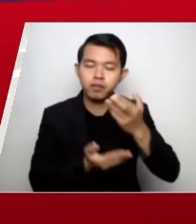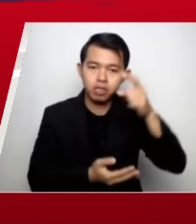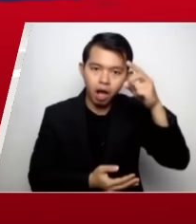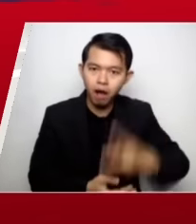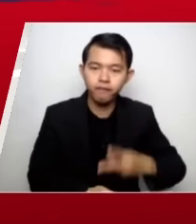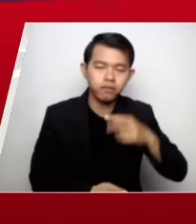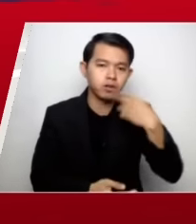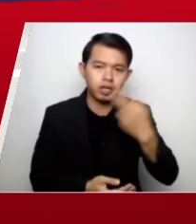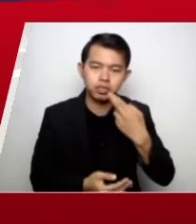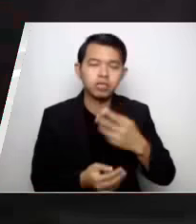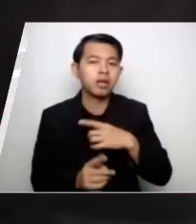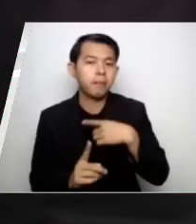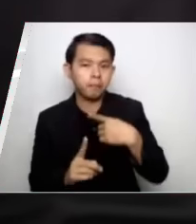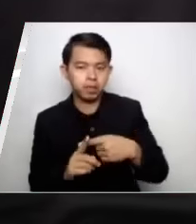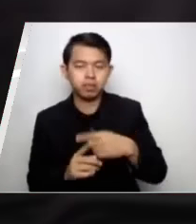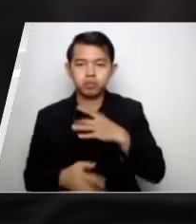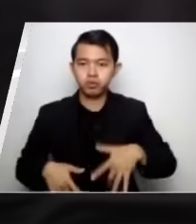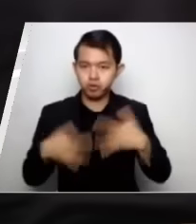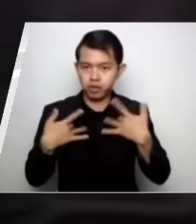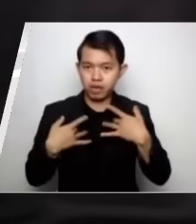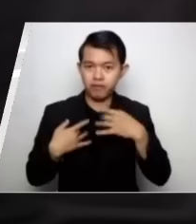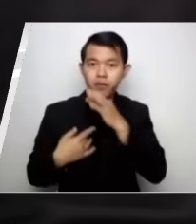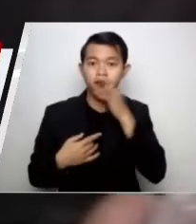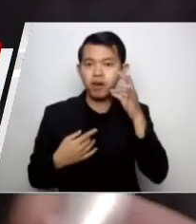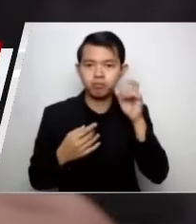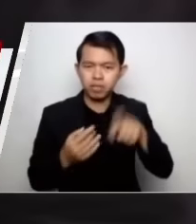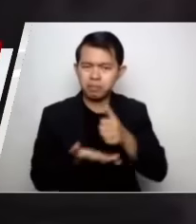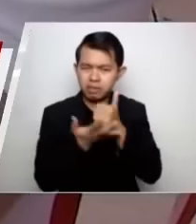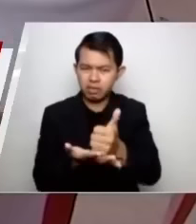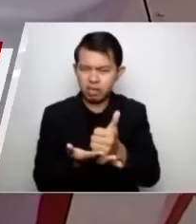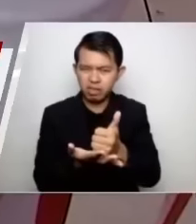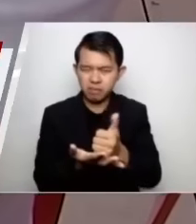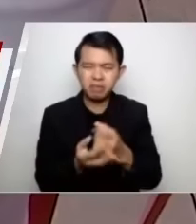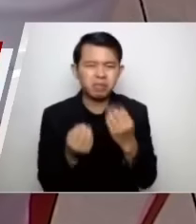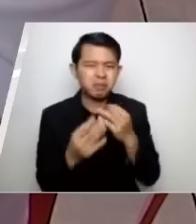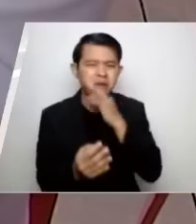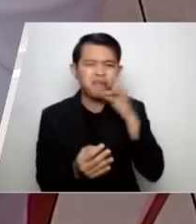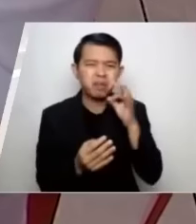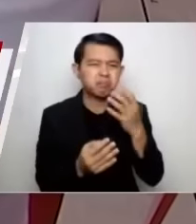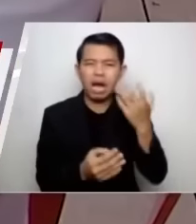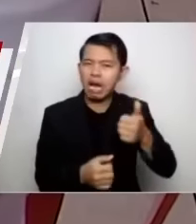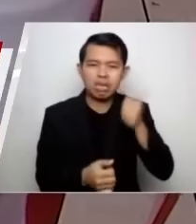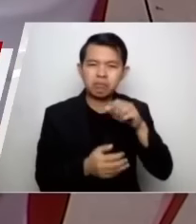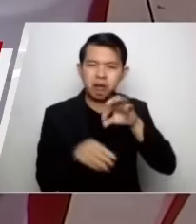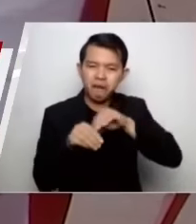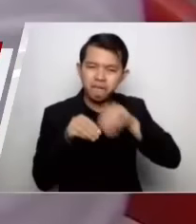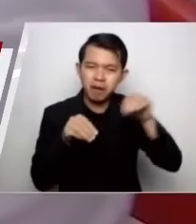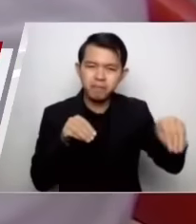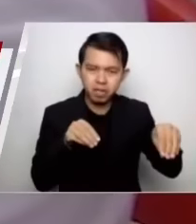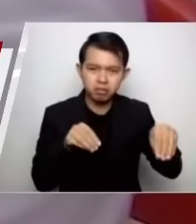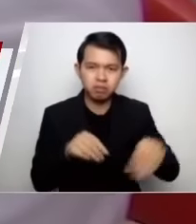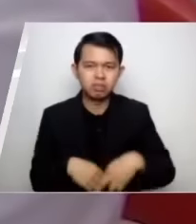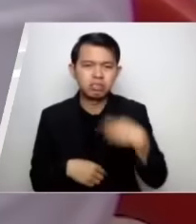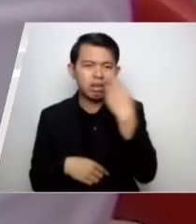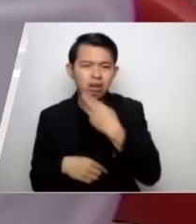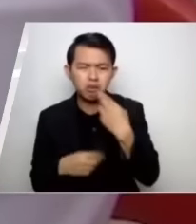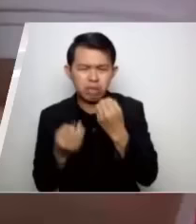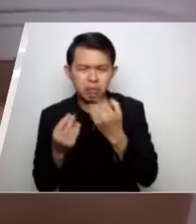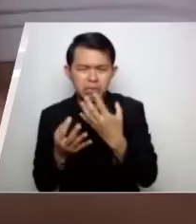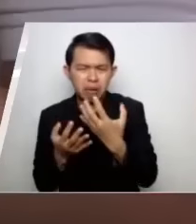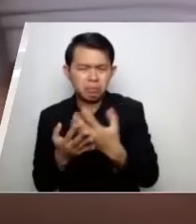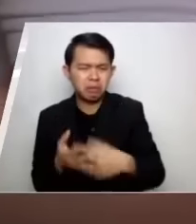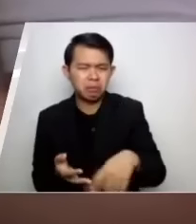daw ang ayaw na magtanim. Sakto lang po sa tiyan mo, hindi sobrang. Karamihan sa resto, dami talaga na iiwan mo na tire. Sayang, natatapon po yung